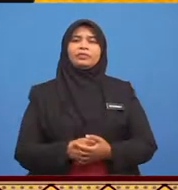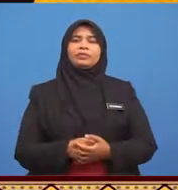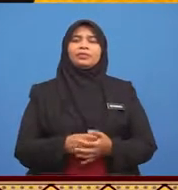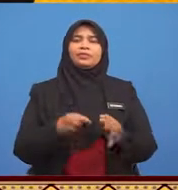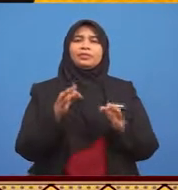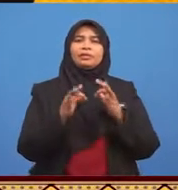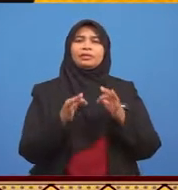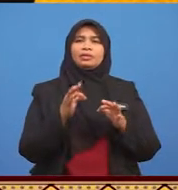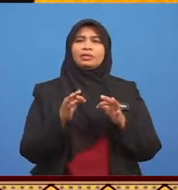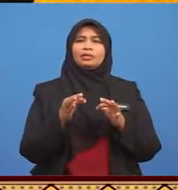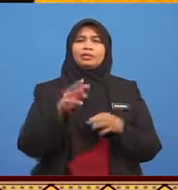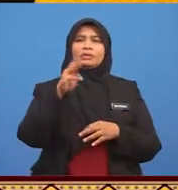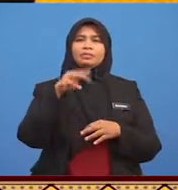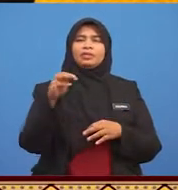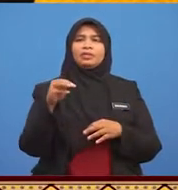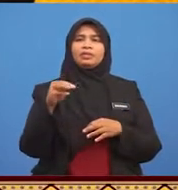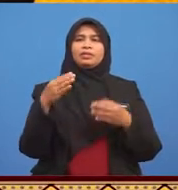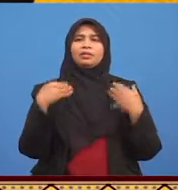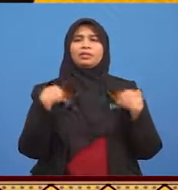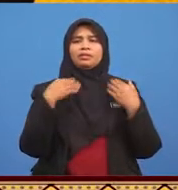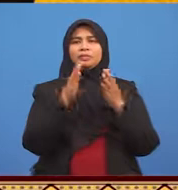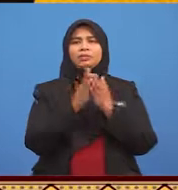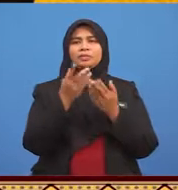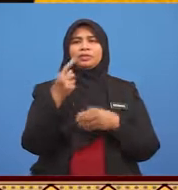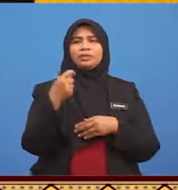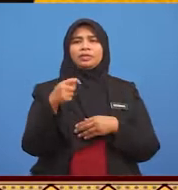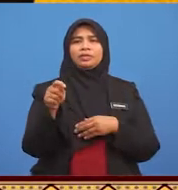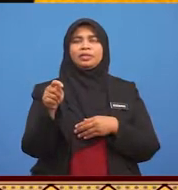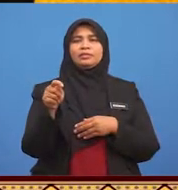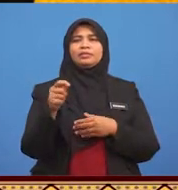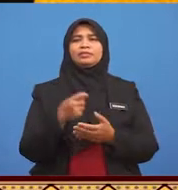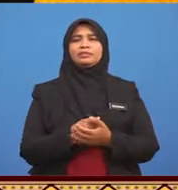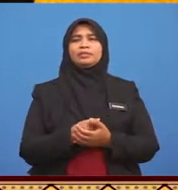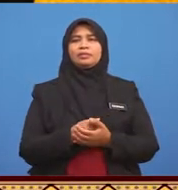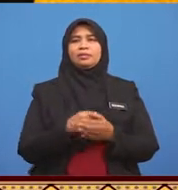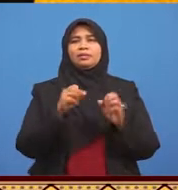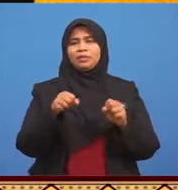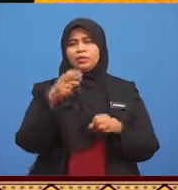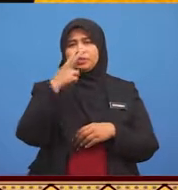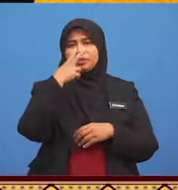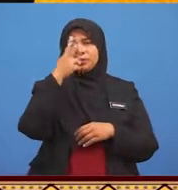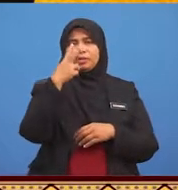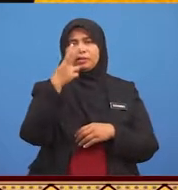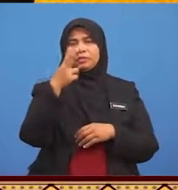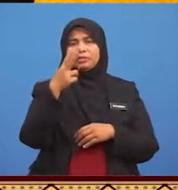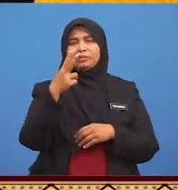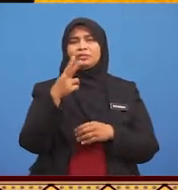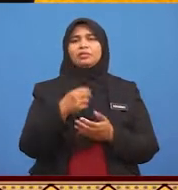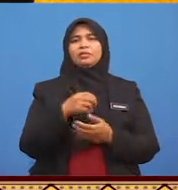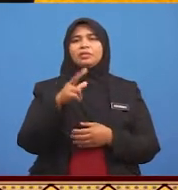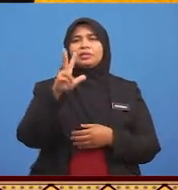Sekiranya murid-murid mempunyai buku teks Pendidikan Syariah Islamiah Tingkatan 4, bolehlah merujuk muka